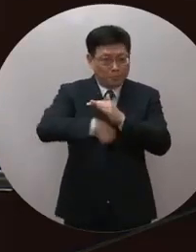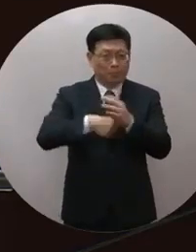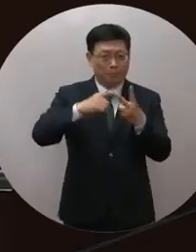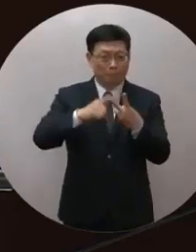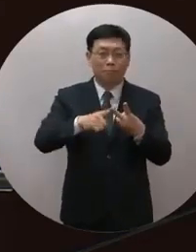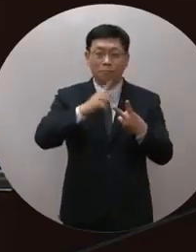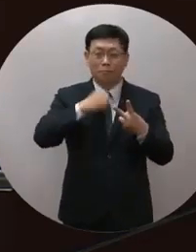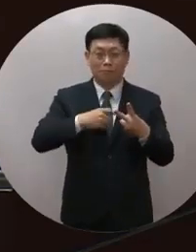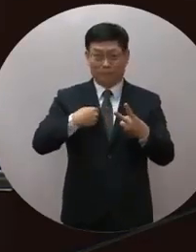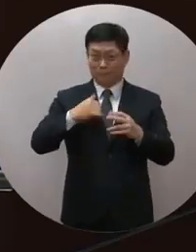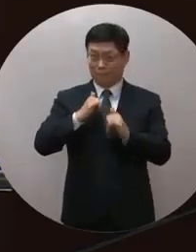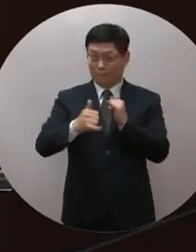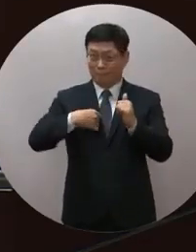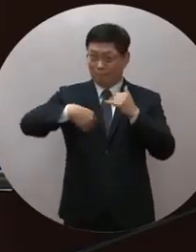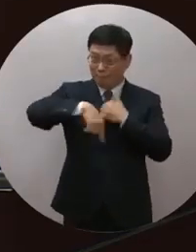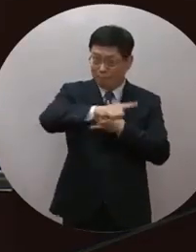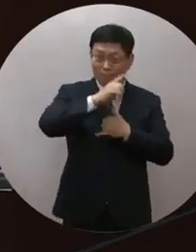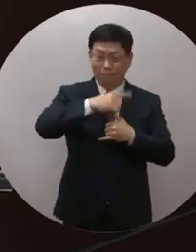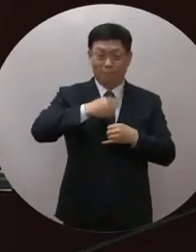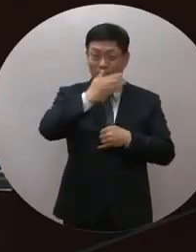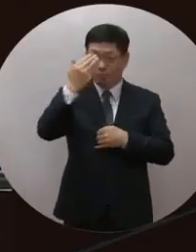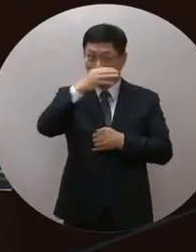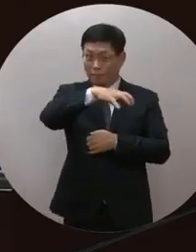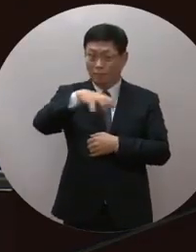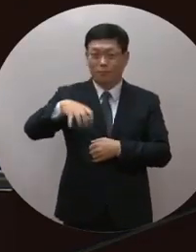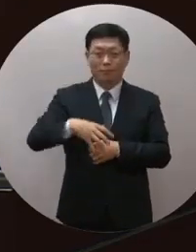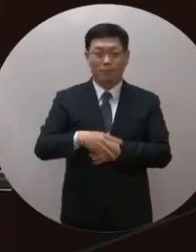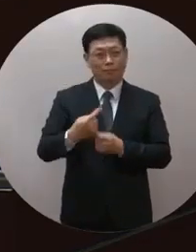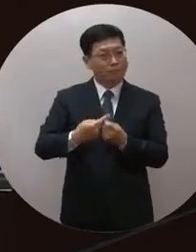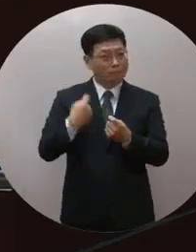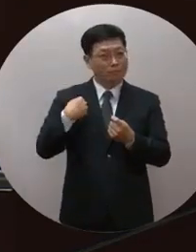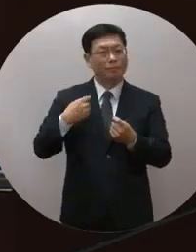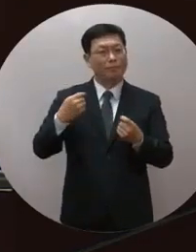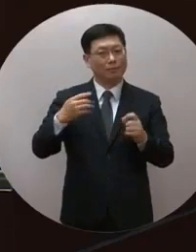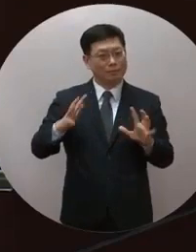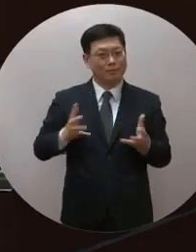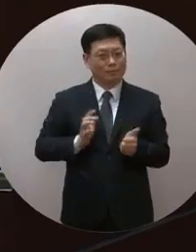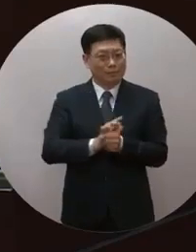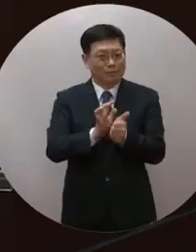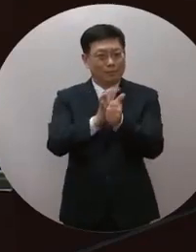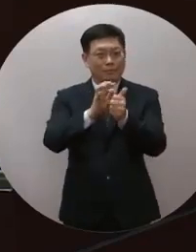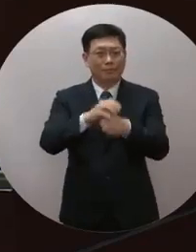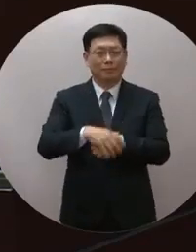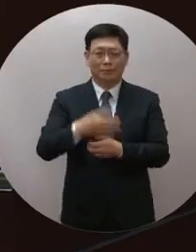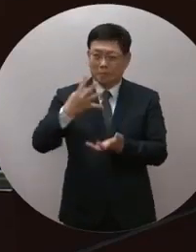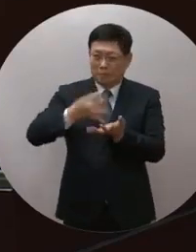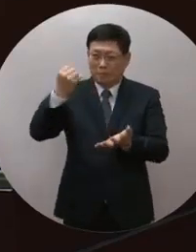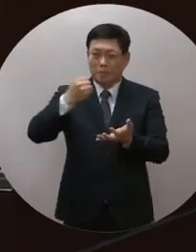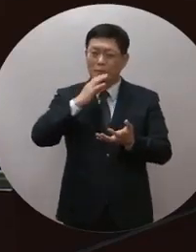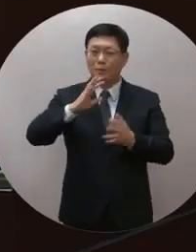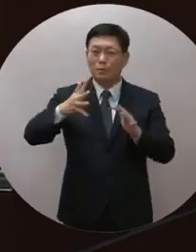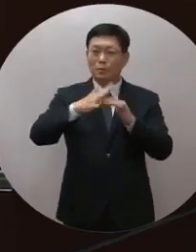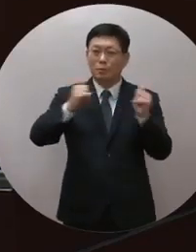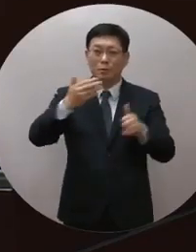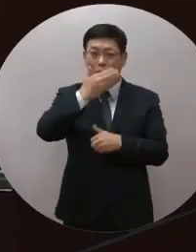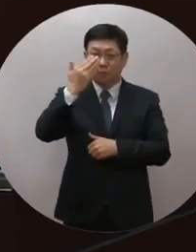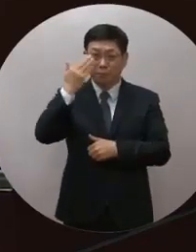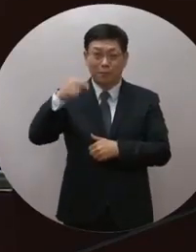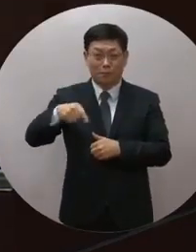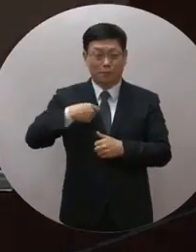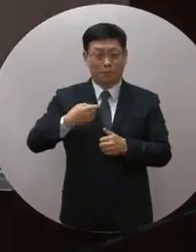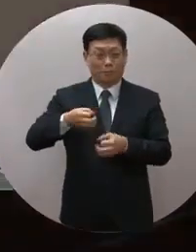扩大国民旅游市场。去年陆续推动的多次的